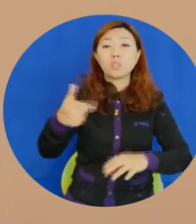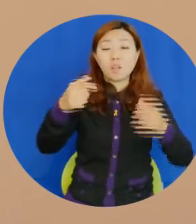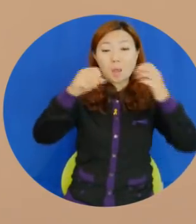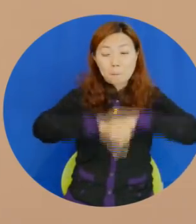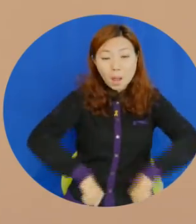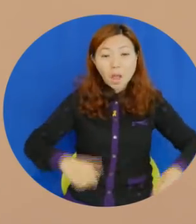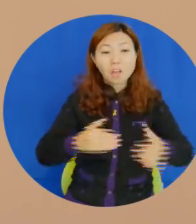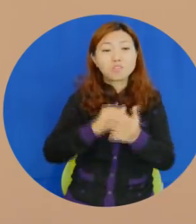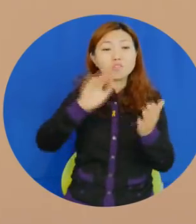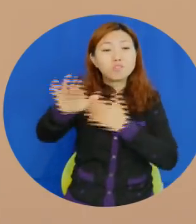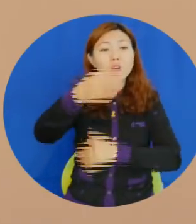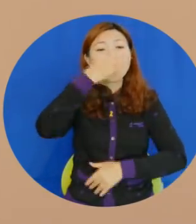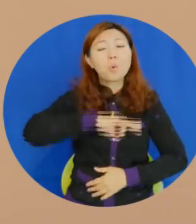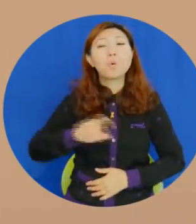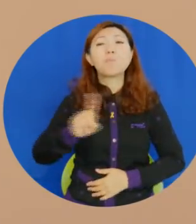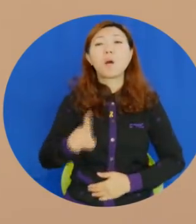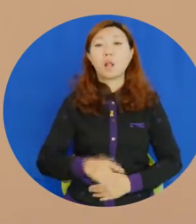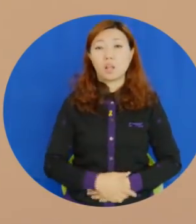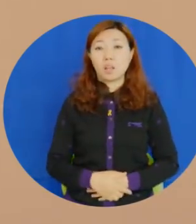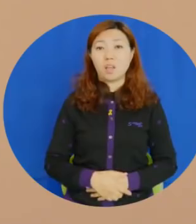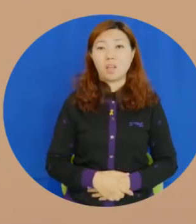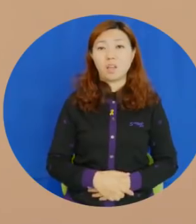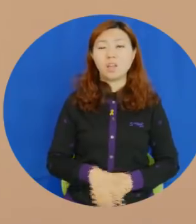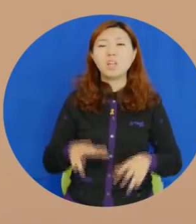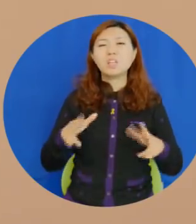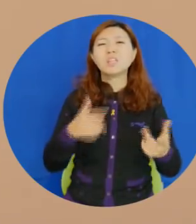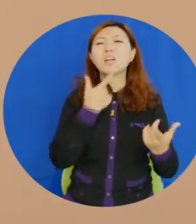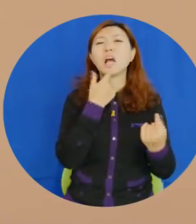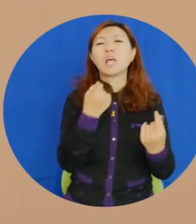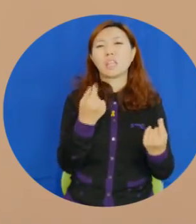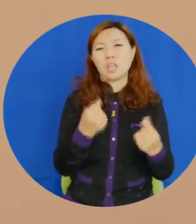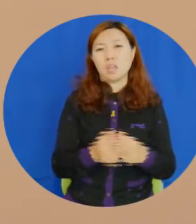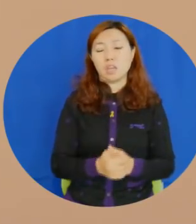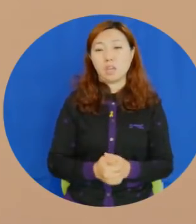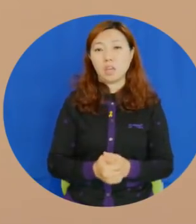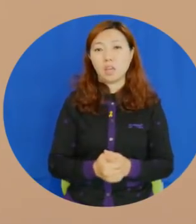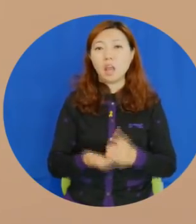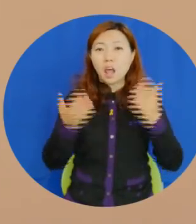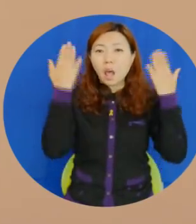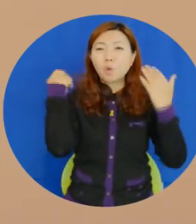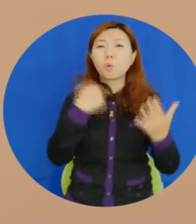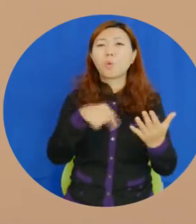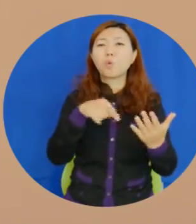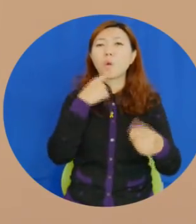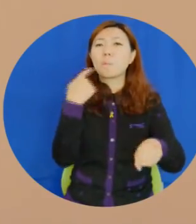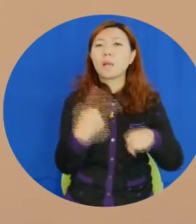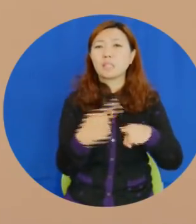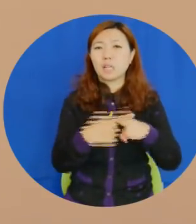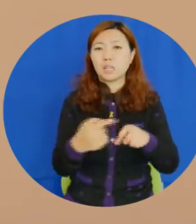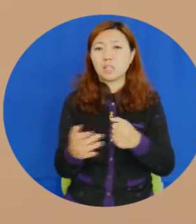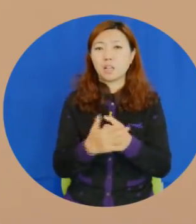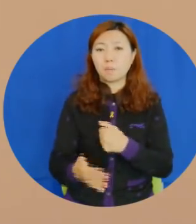그런 것처럼 지금 학교 교육이 이런 마지막 단계에 지금 와 있다니까. 학교 교육이.